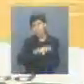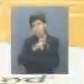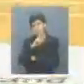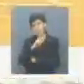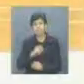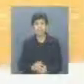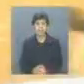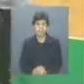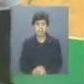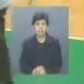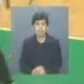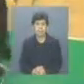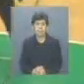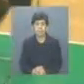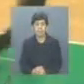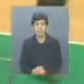ค่ะ